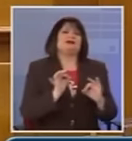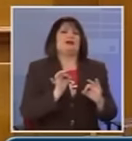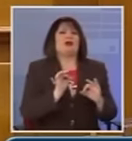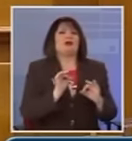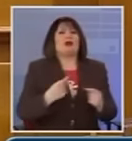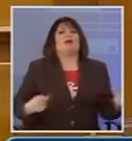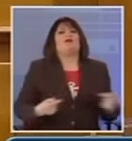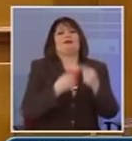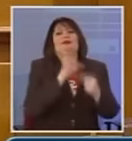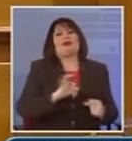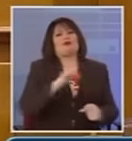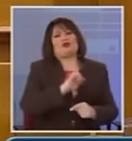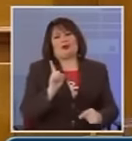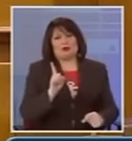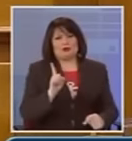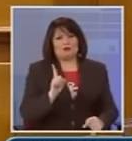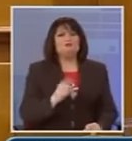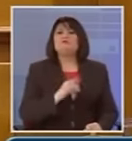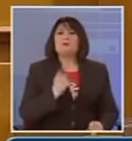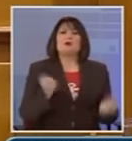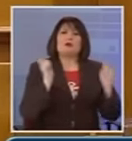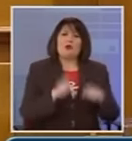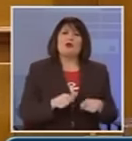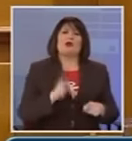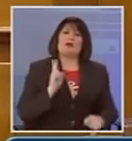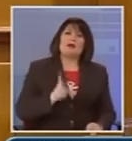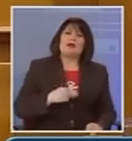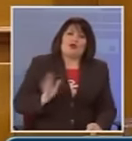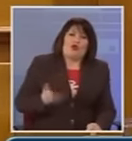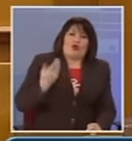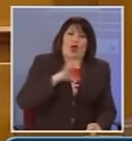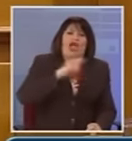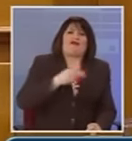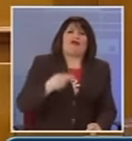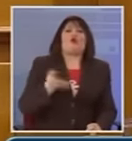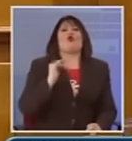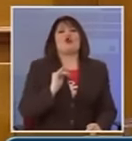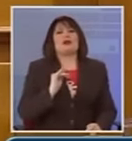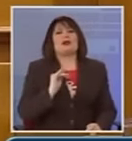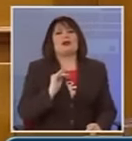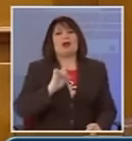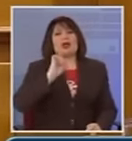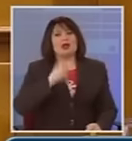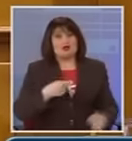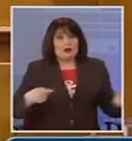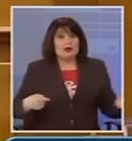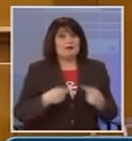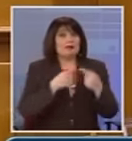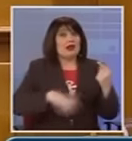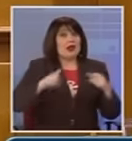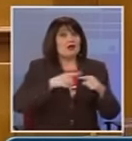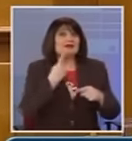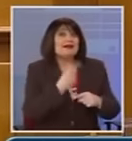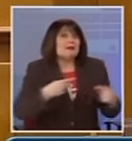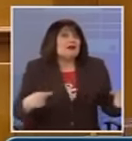έρθετε σε σύγκρουση με τους εταίρους μας. Ότι δεν πρόκειται να διακινδυνεύσετε έξοδο από το ευρώ. Και βεβαίως τέτοια εντολή να προκαλέσετε σύγκρουση δεν έχετε πάρει από τον ελληνικό